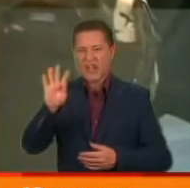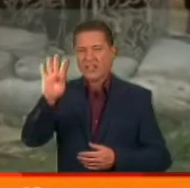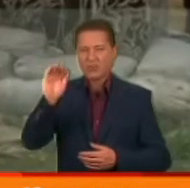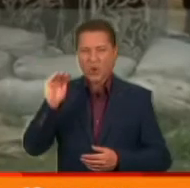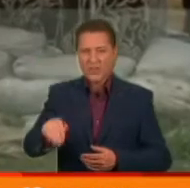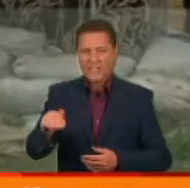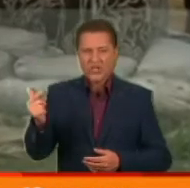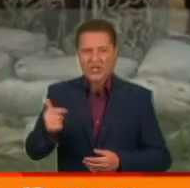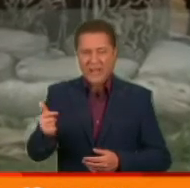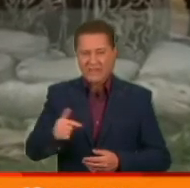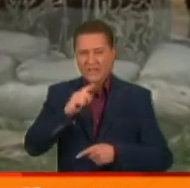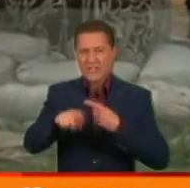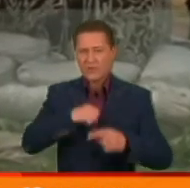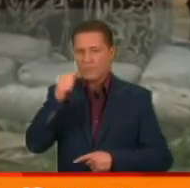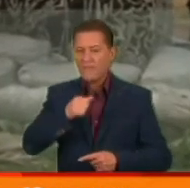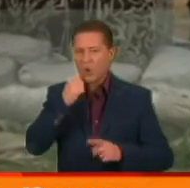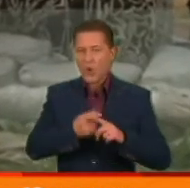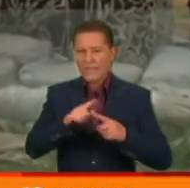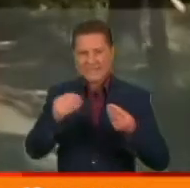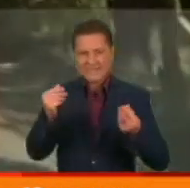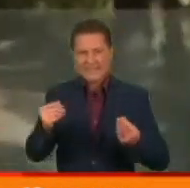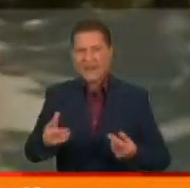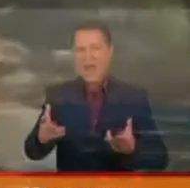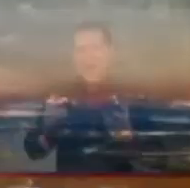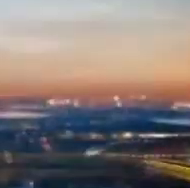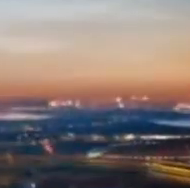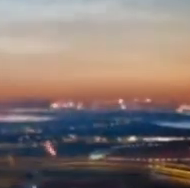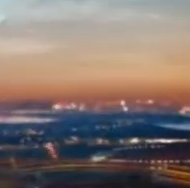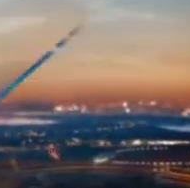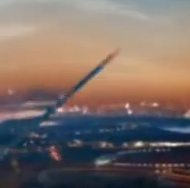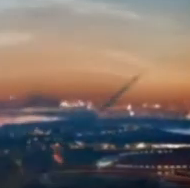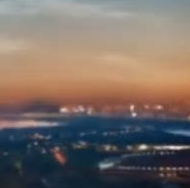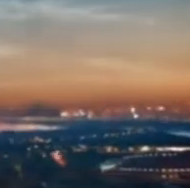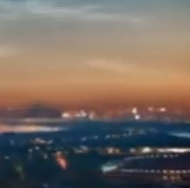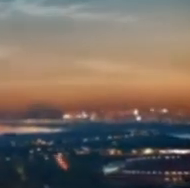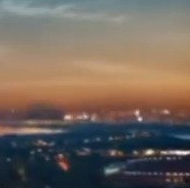244 тисяч гривень. Наступного року ці цифри обіцяють іще збільшити.